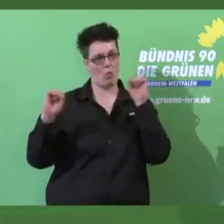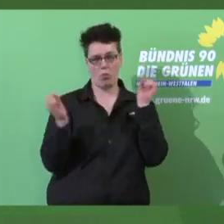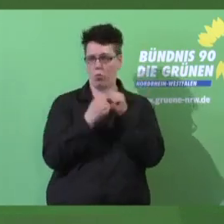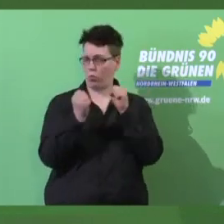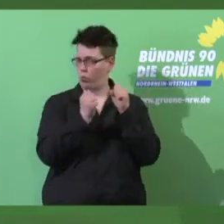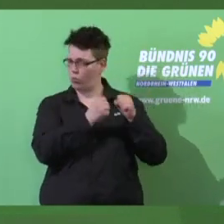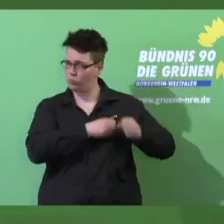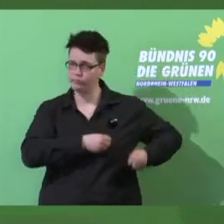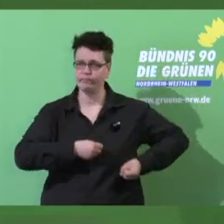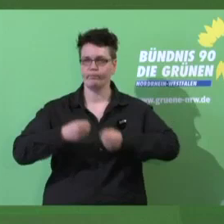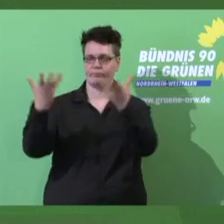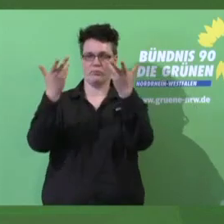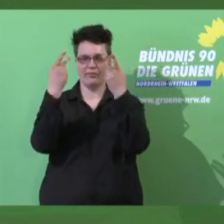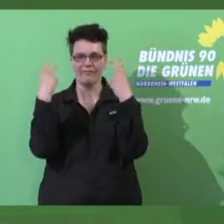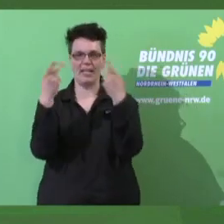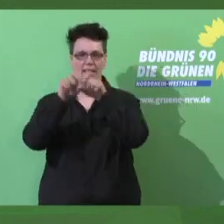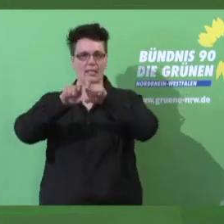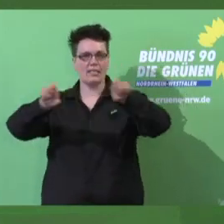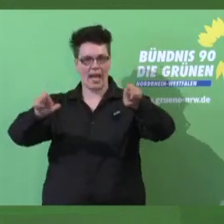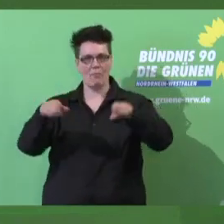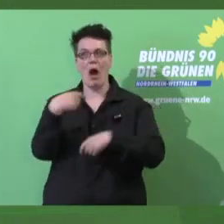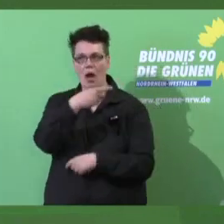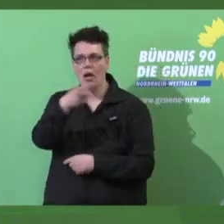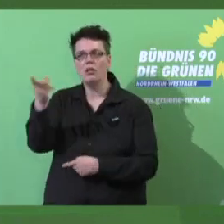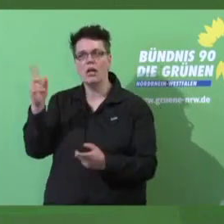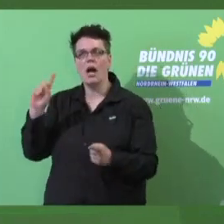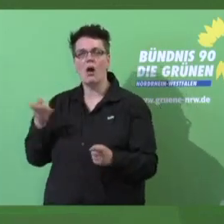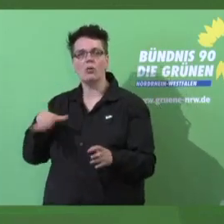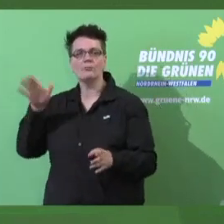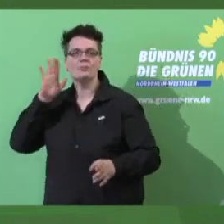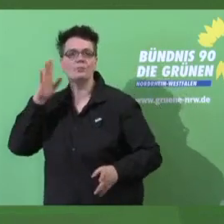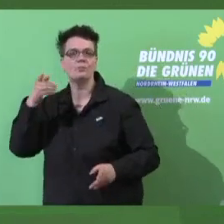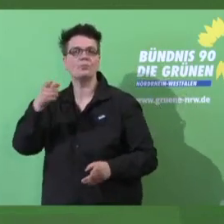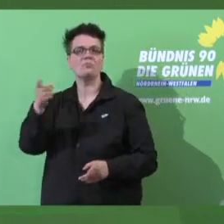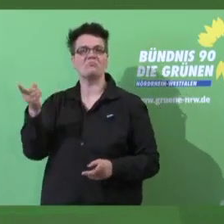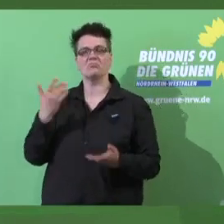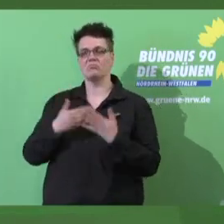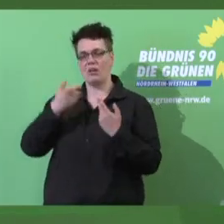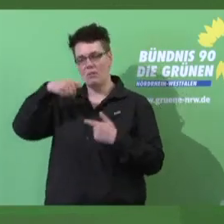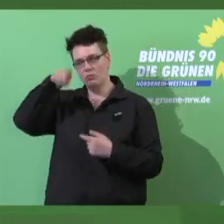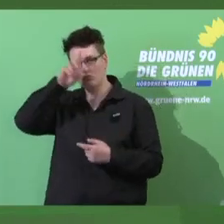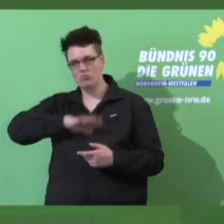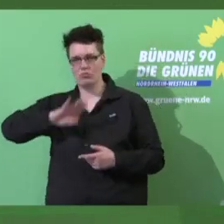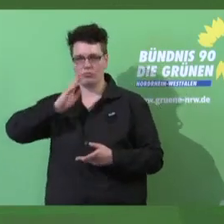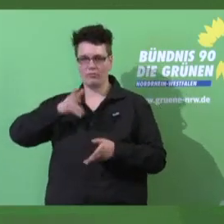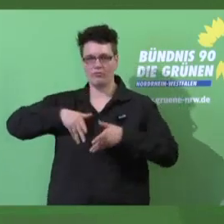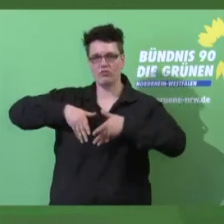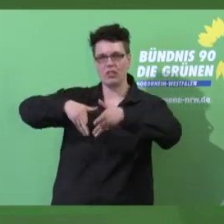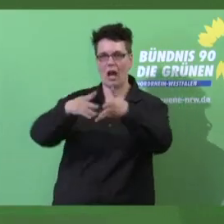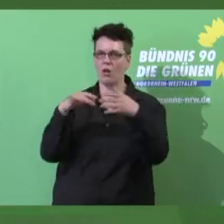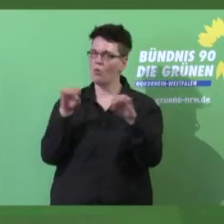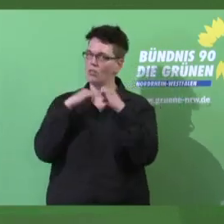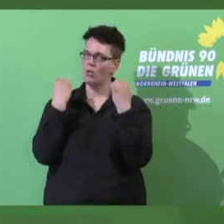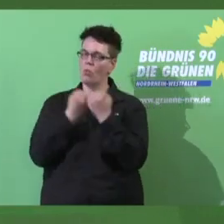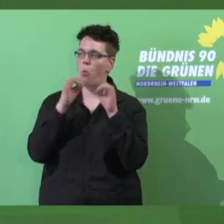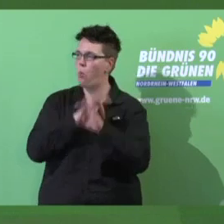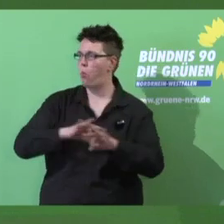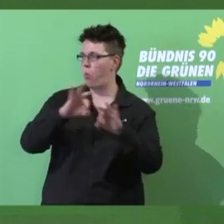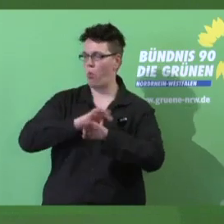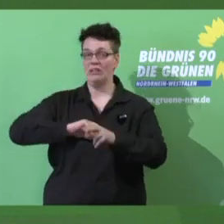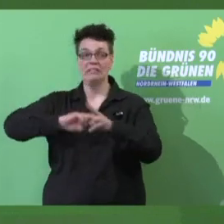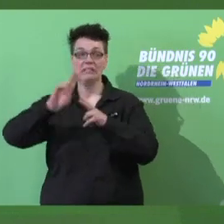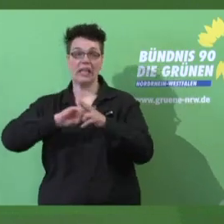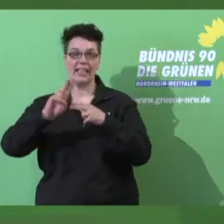haben das ja von euch mitbekommen, zum Beispiel durch die Situation auf unseren Straßen, den großen Sanierungsstau, die Sperrung